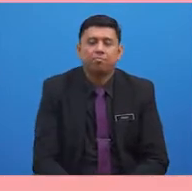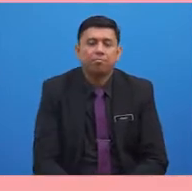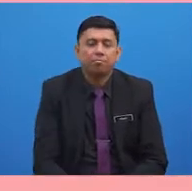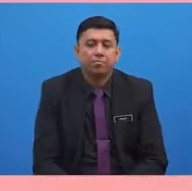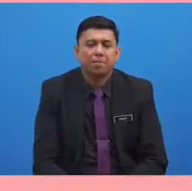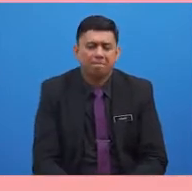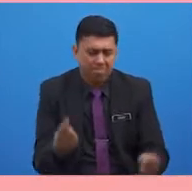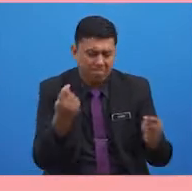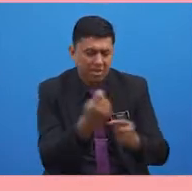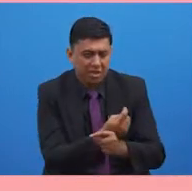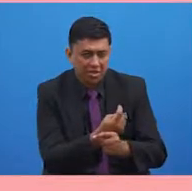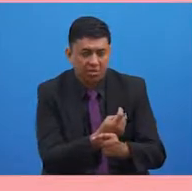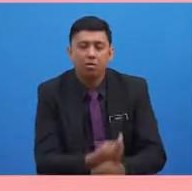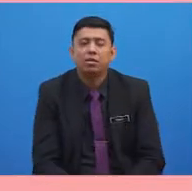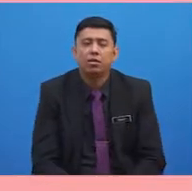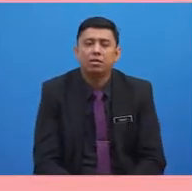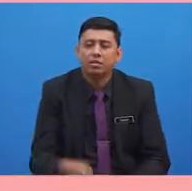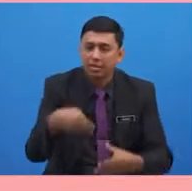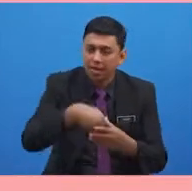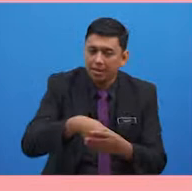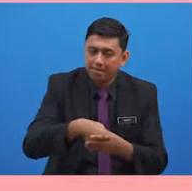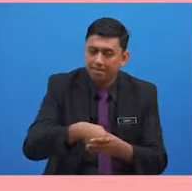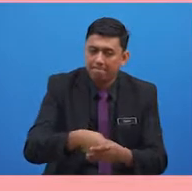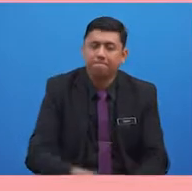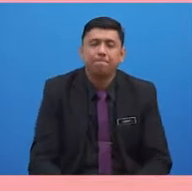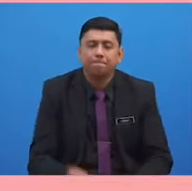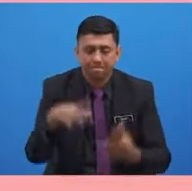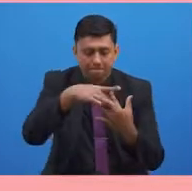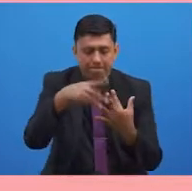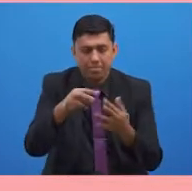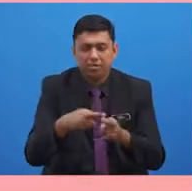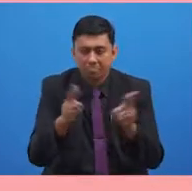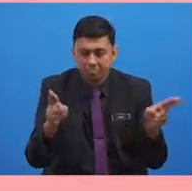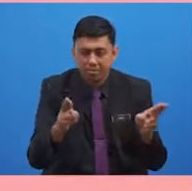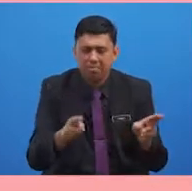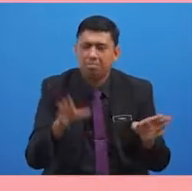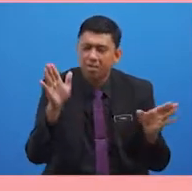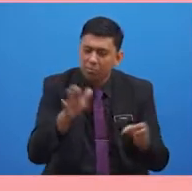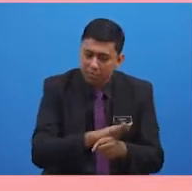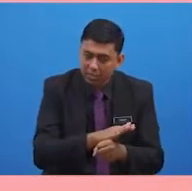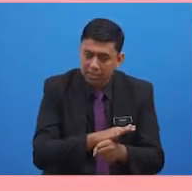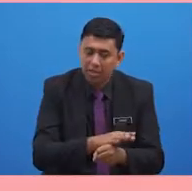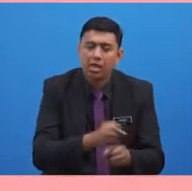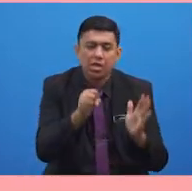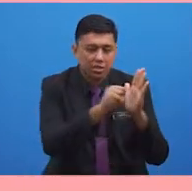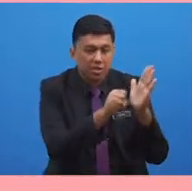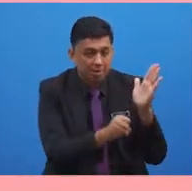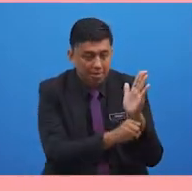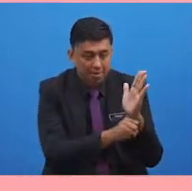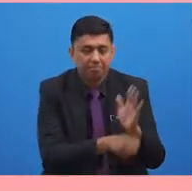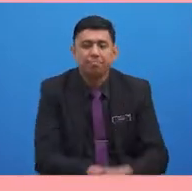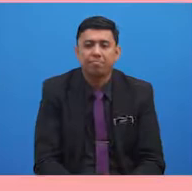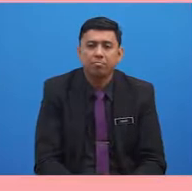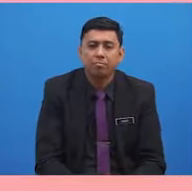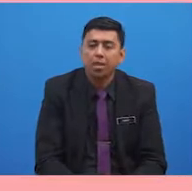Untuk bertanding dalam sesuatu pilihan raya, calon mestilah memenuhi beberapa syarat seperti